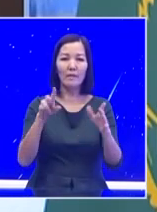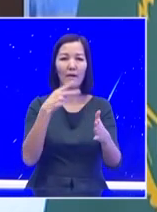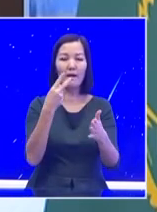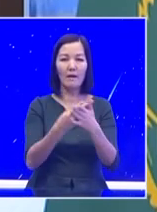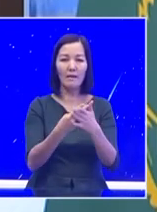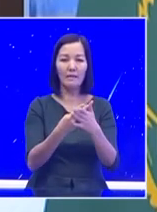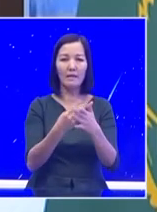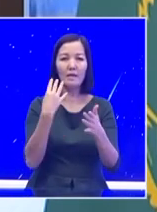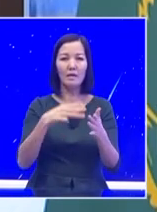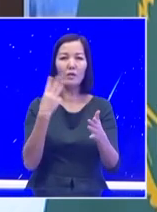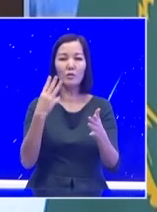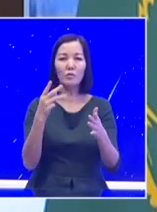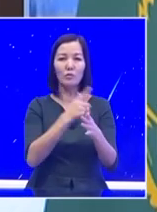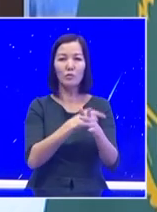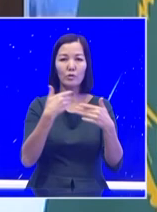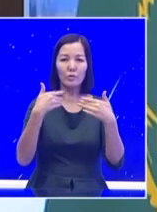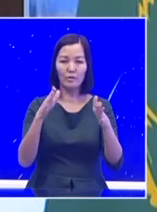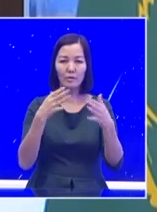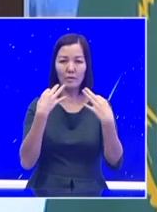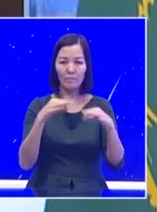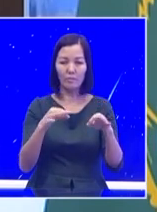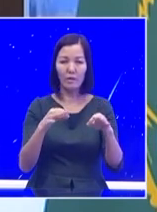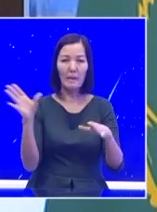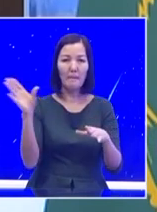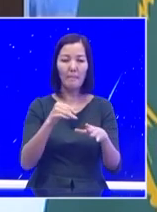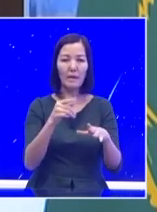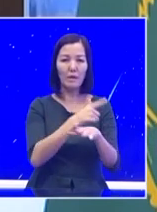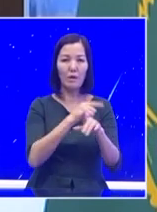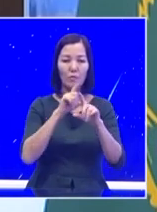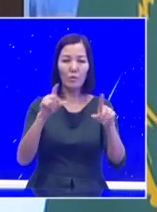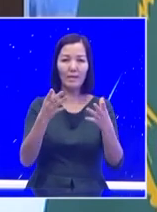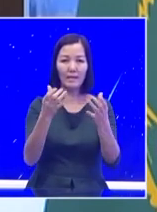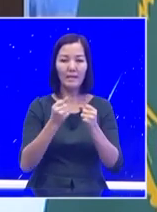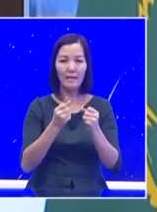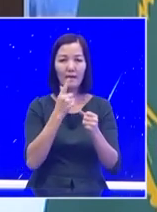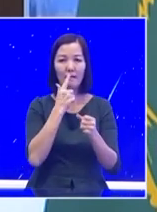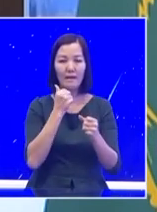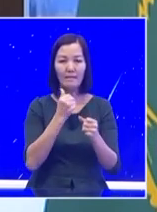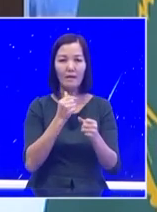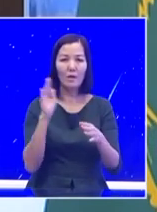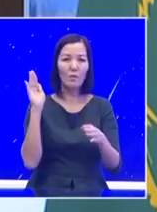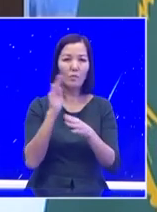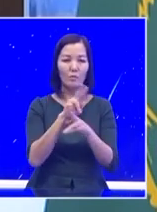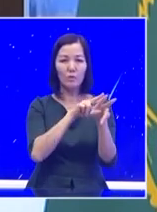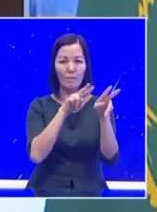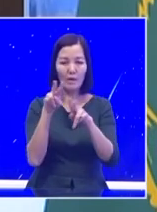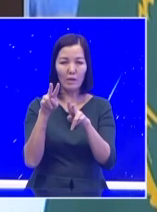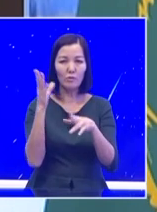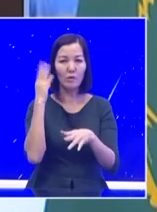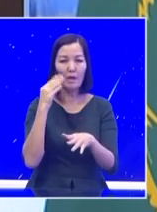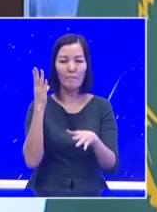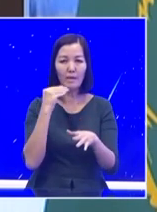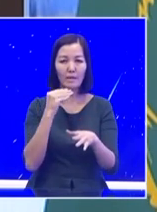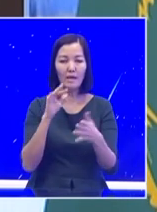адам стационарлардан шығарылды. Барлық ауруханадан алынған сынамалар қосымша бақылау үшін